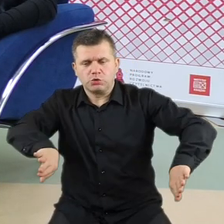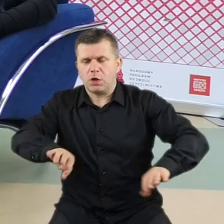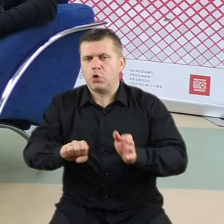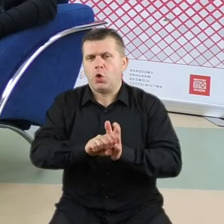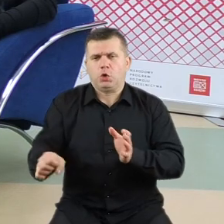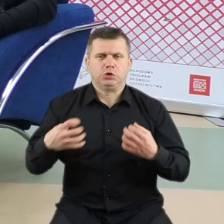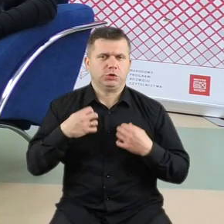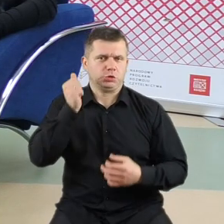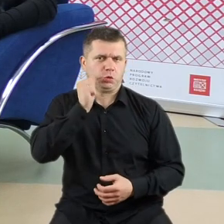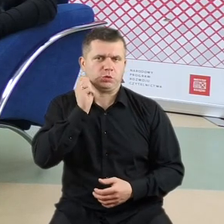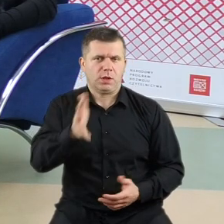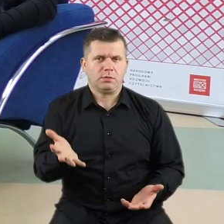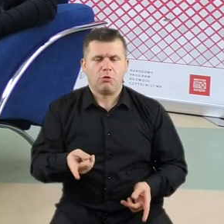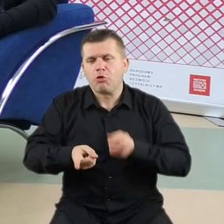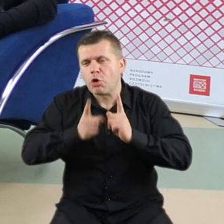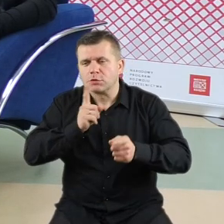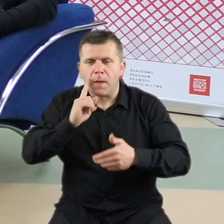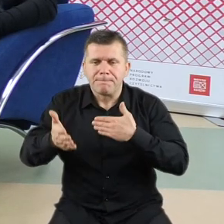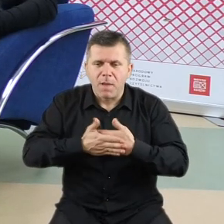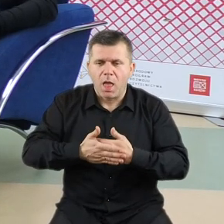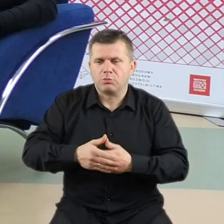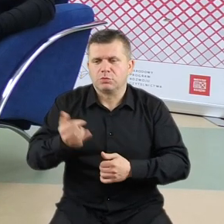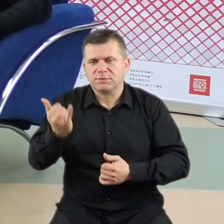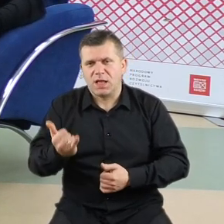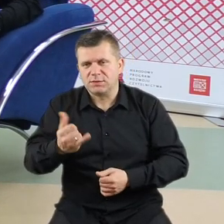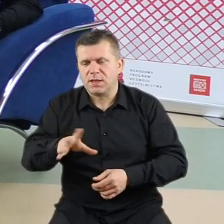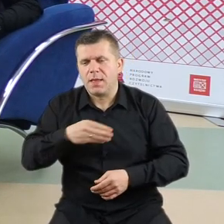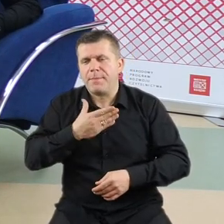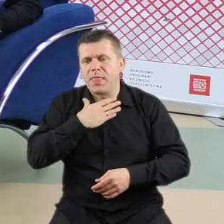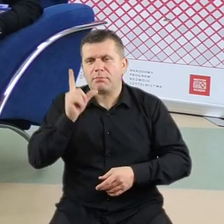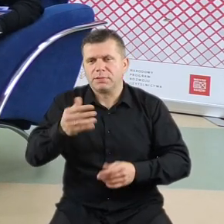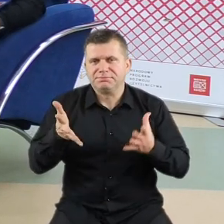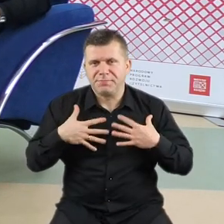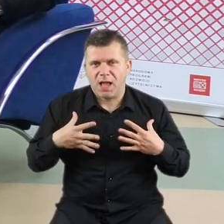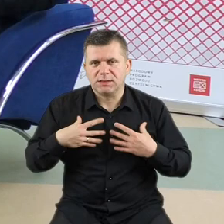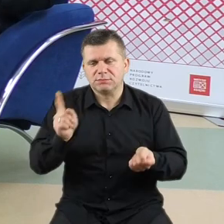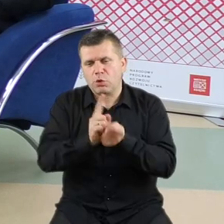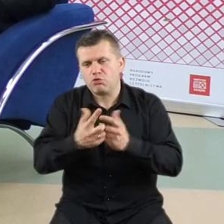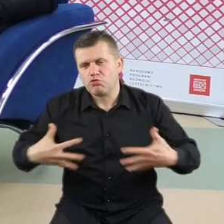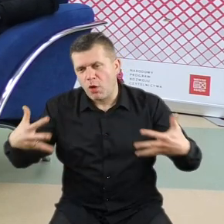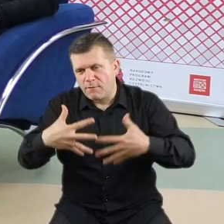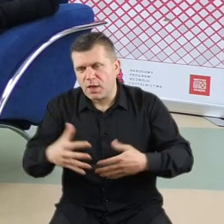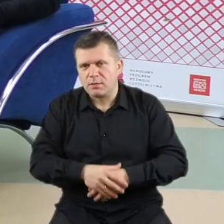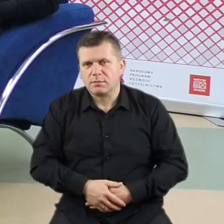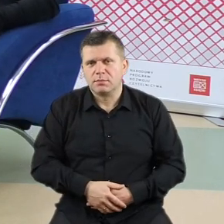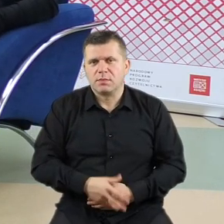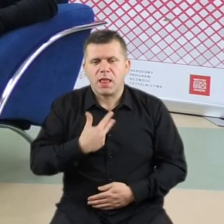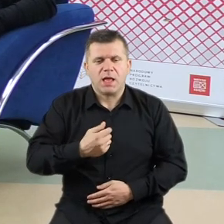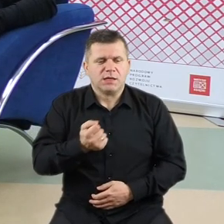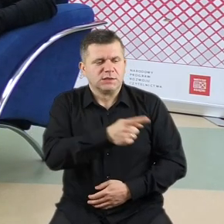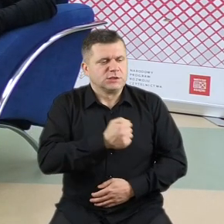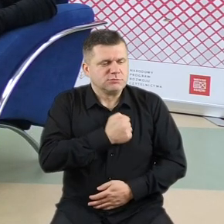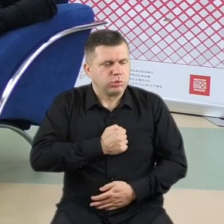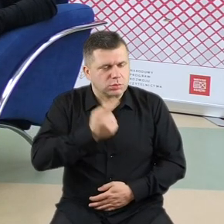od życia codziennego, no, od rozmowy z mężem, rozmowy z dzieckiem, wychodzenia z psem na spacer, spotykania się towarzyskiego. Nie zapijam smutków